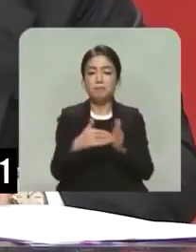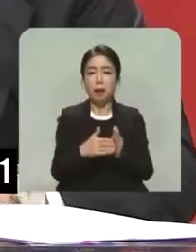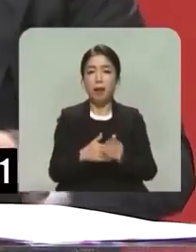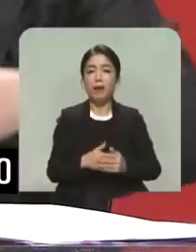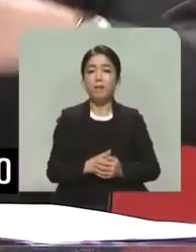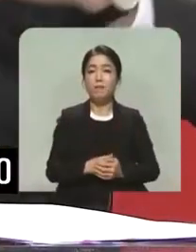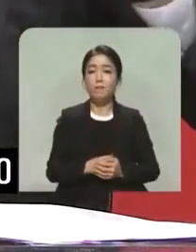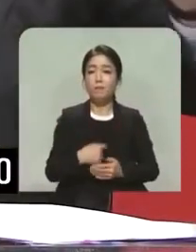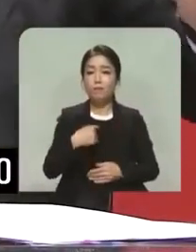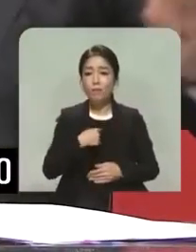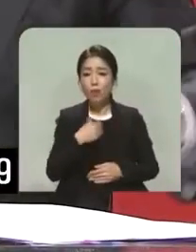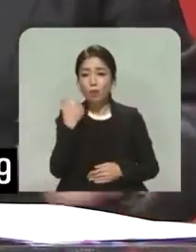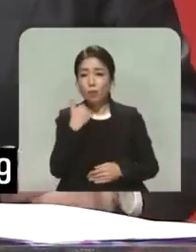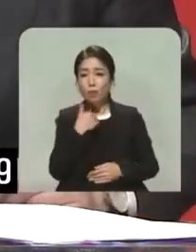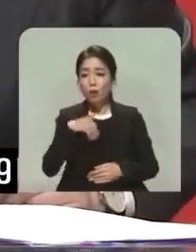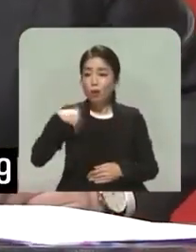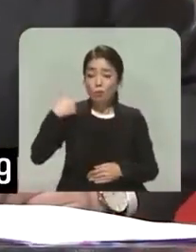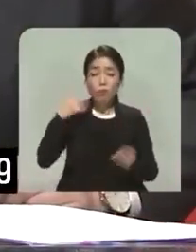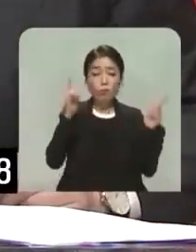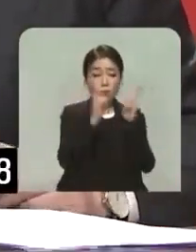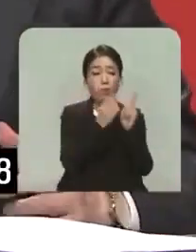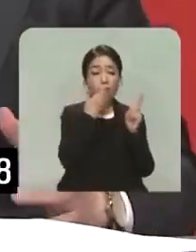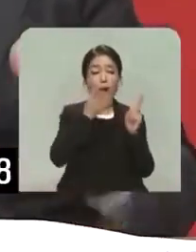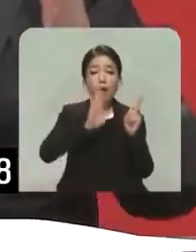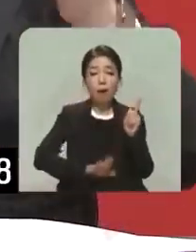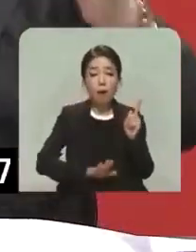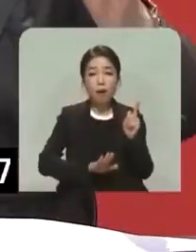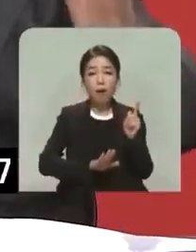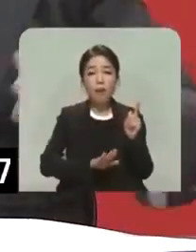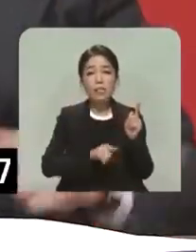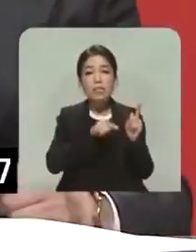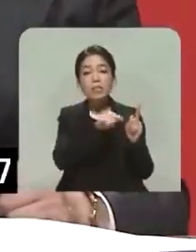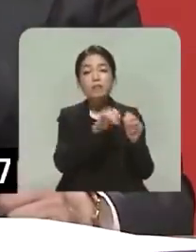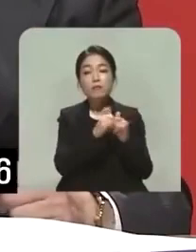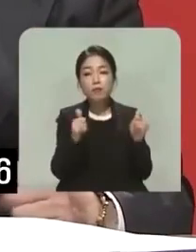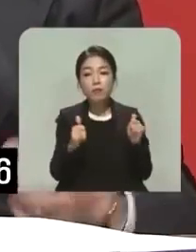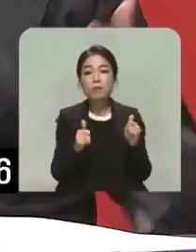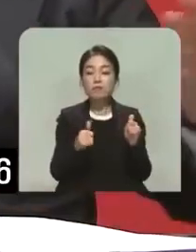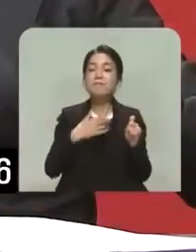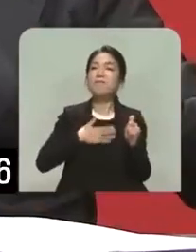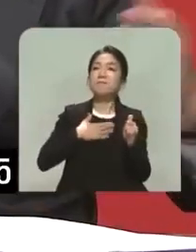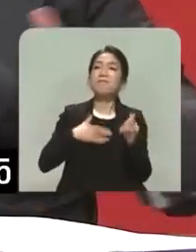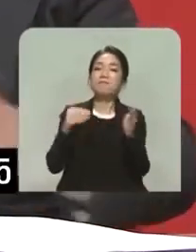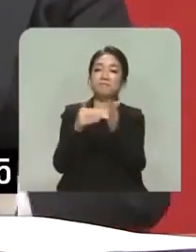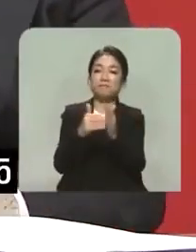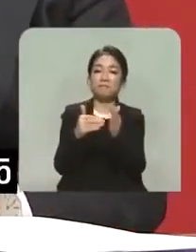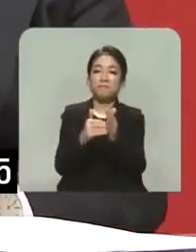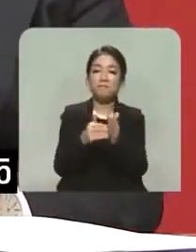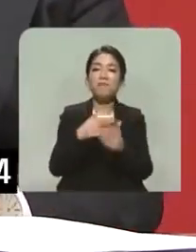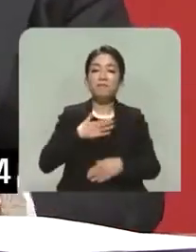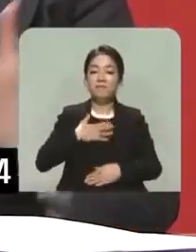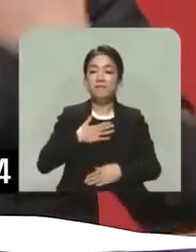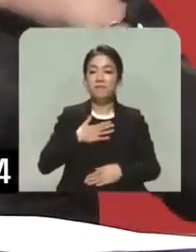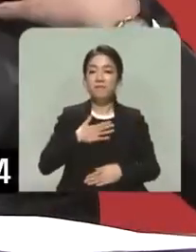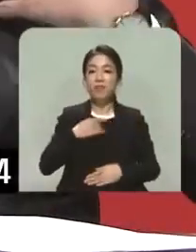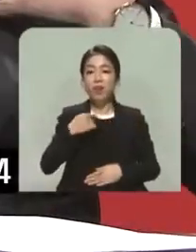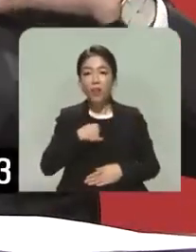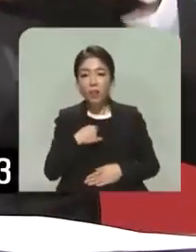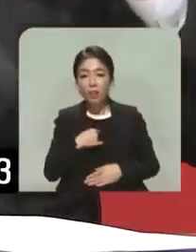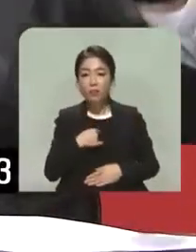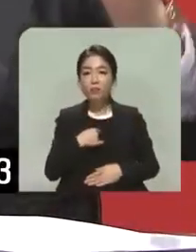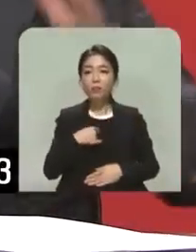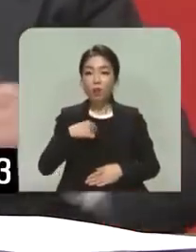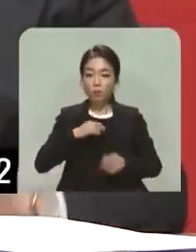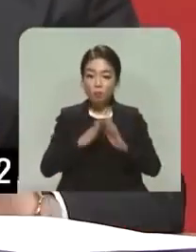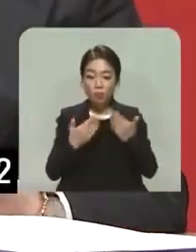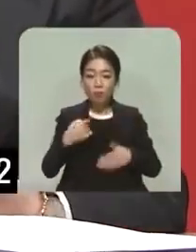그럼요. 우리가 누구를 모르고 만날 수 있지만 어? 그, 아니 그 사람이 저, 이상하게 예, 알겠습니다. 뭐 알겠습니다. 그건 안 되죠. 예 알겠습니다. 어? 아니 제가 공인인데